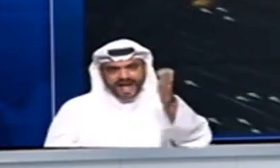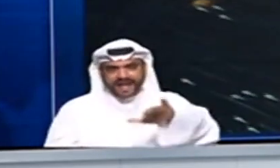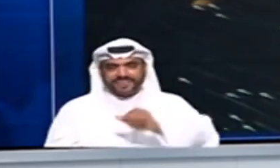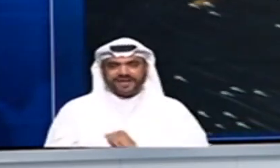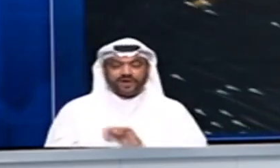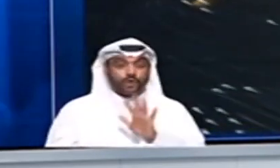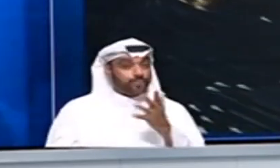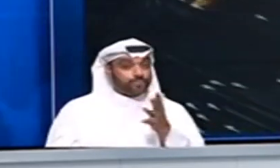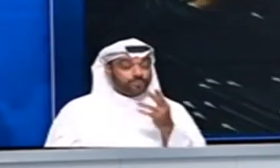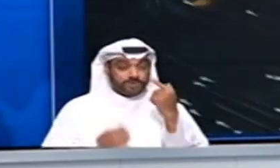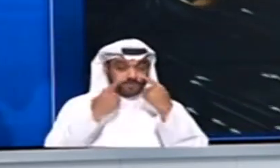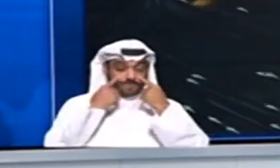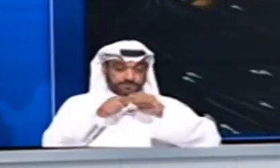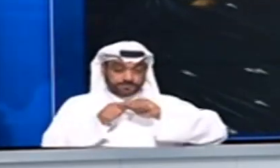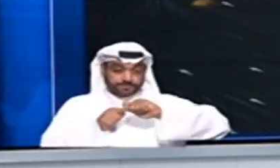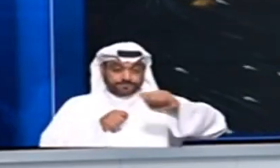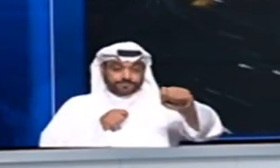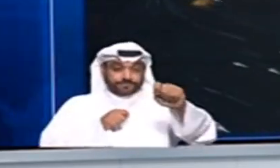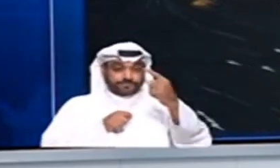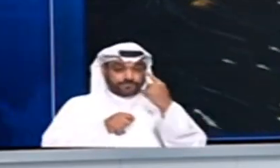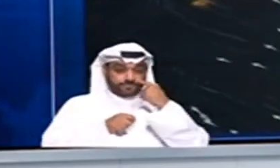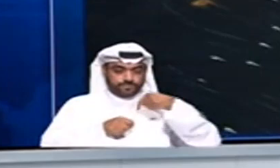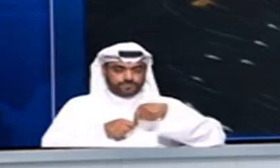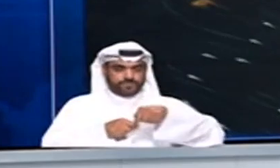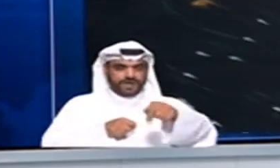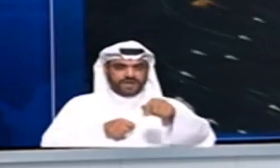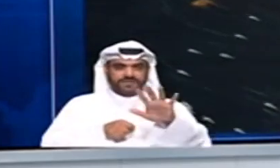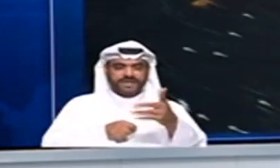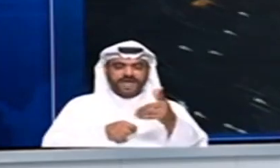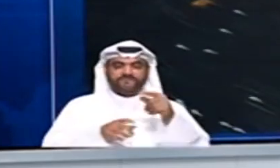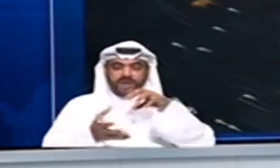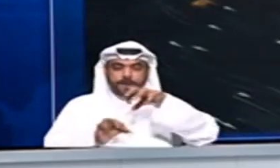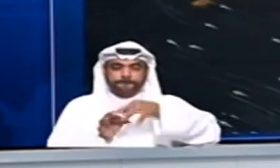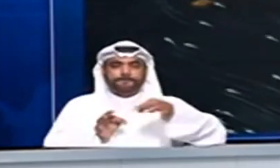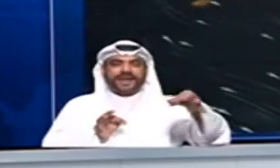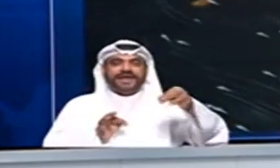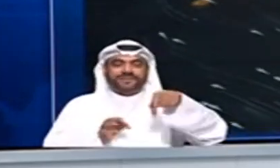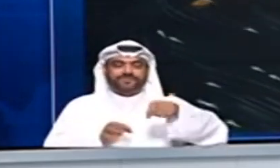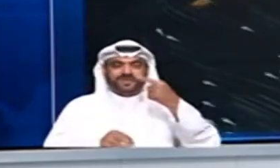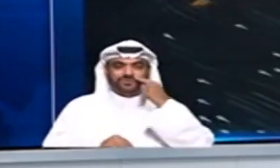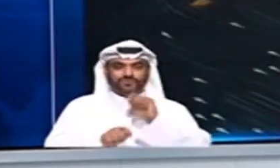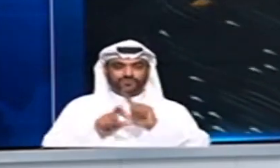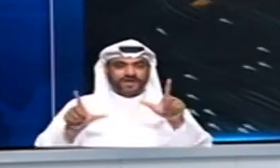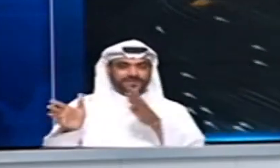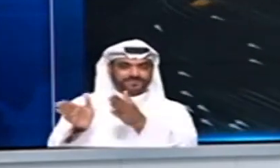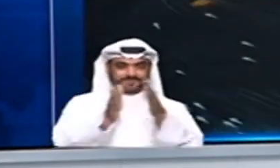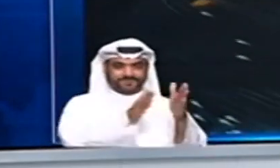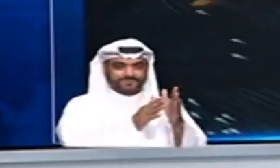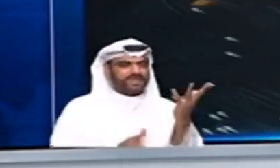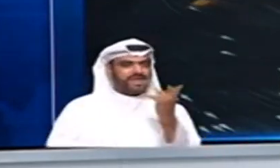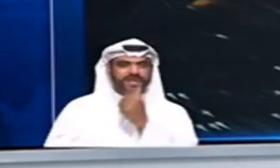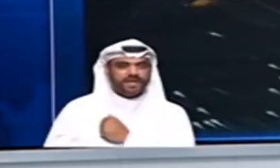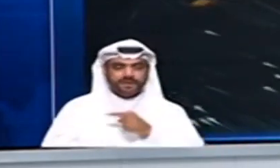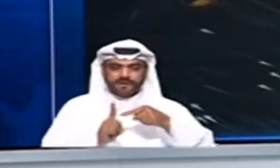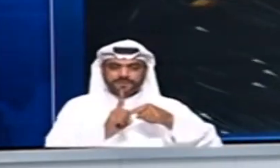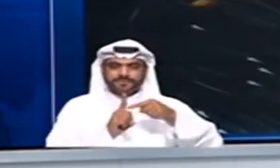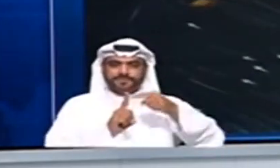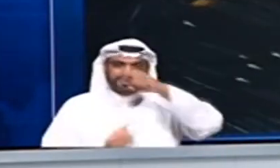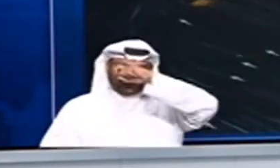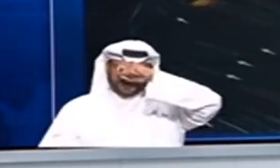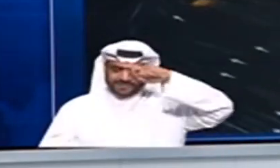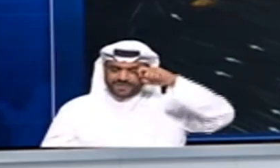فرص لتراجع الرؤية الأفقية على بعض المناطق أثناء الرياح الجنوبية الشرقية. درجات الحرارة تتراوح ما بين